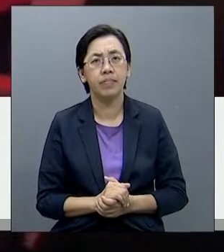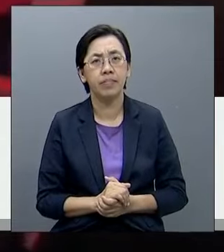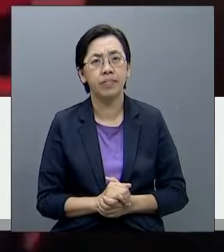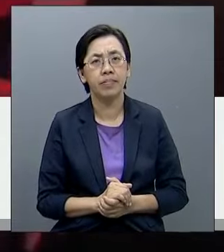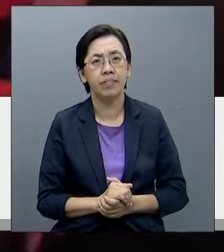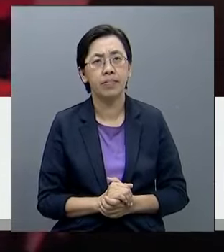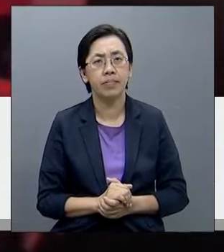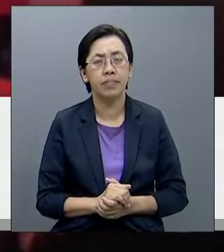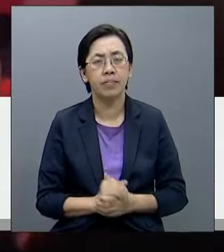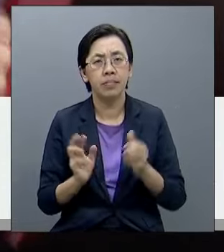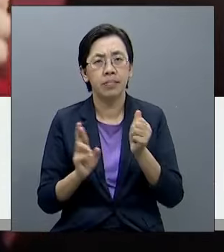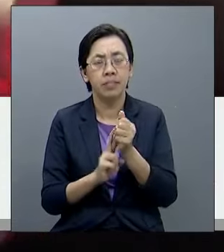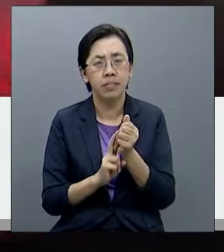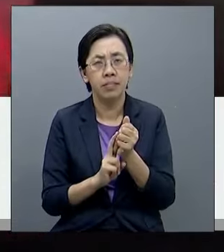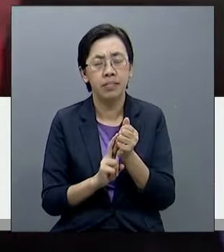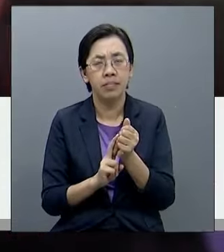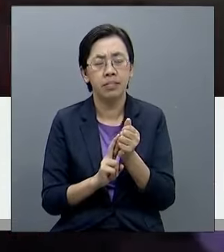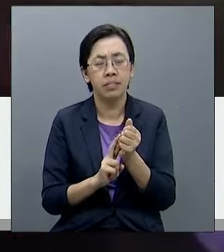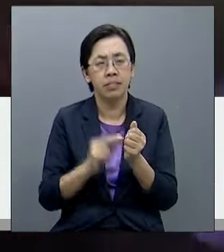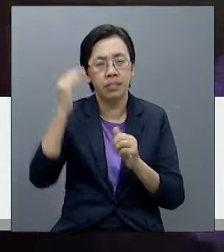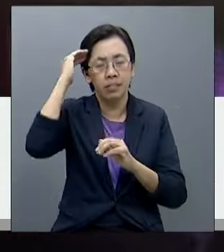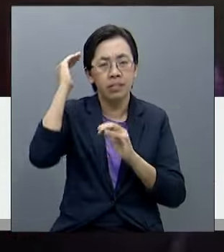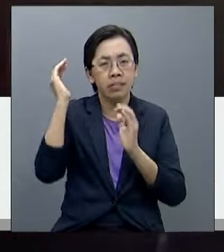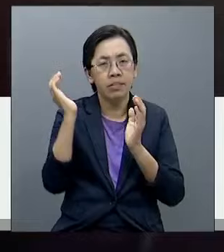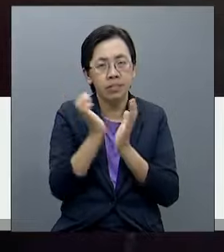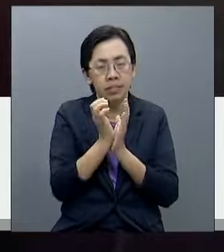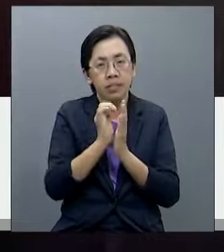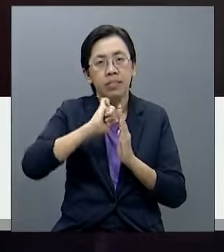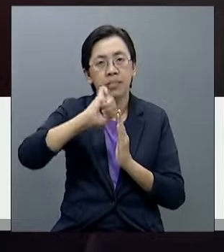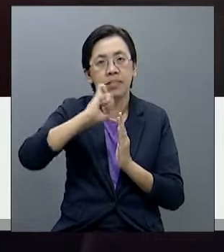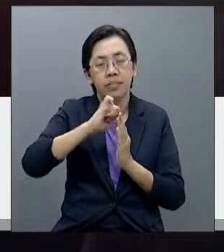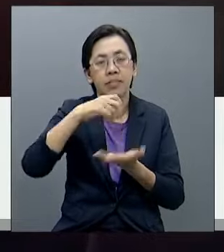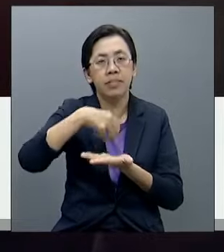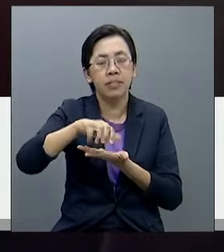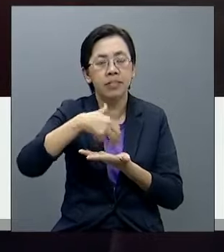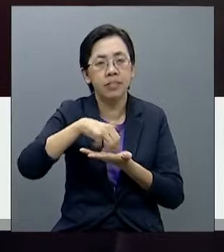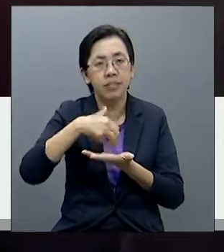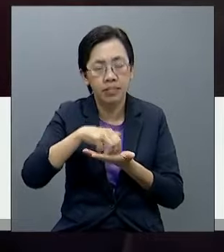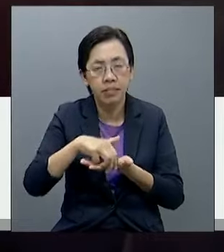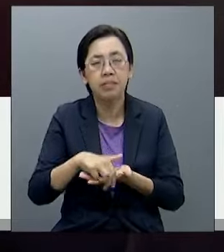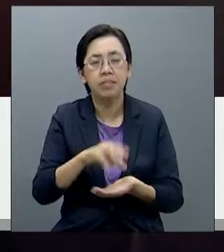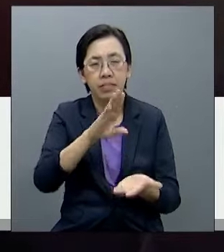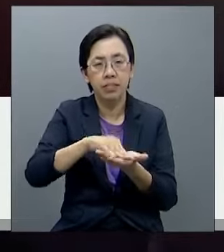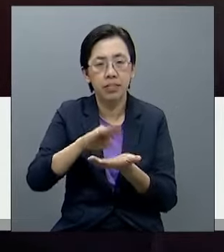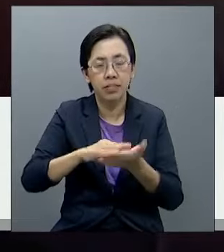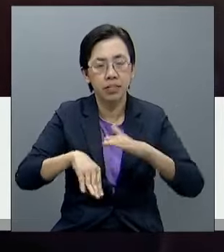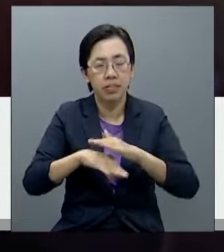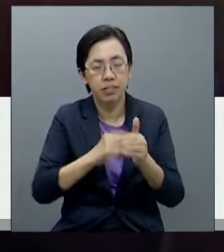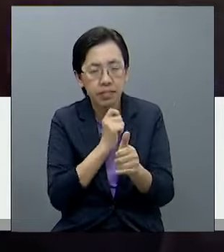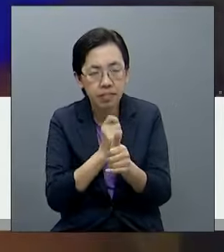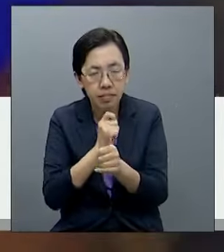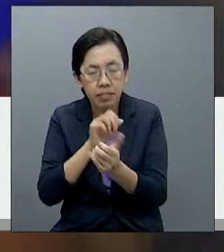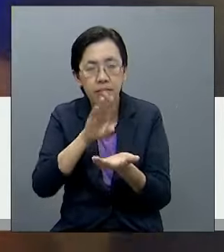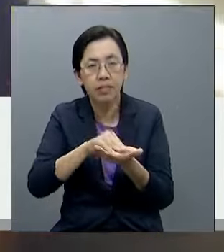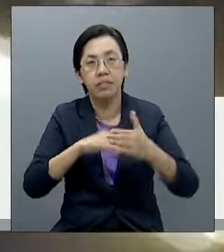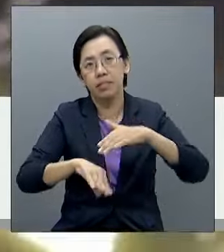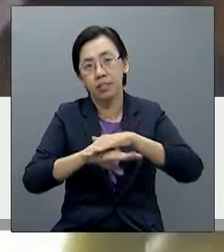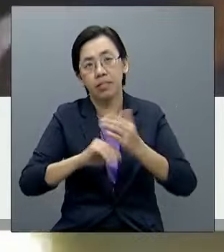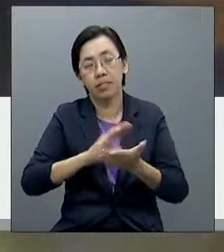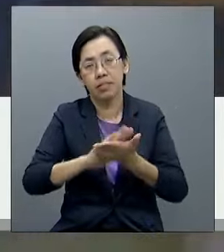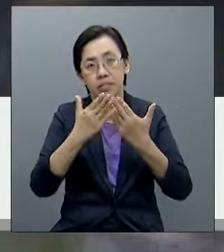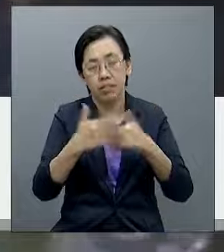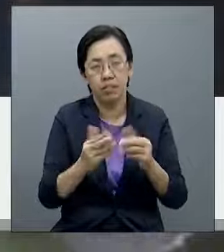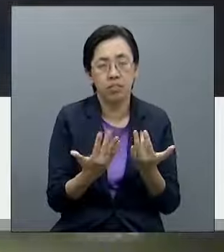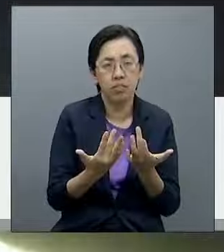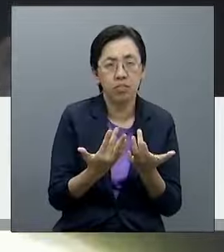ตยวรรณรองผู้กำกับสืบสวนสถานีตำรวจภูธรเมืองเชียงใหม่บอกว่าทำบันทึกสอบปากคำเอาไว้เป็นหลักฐานแล้วนะคะและจะน